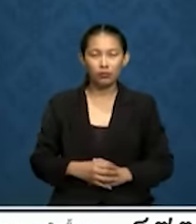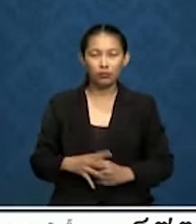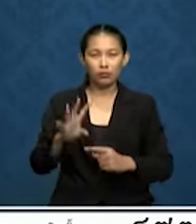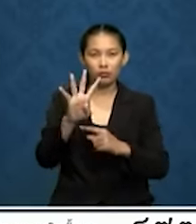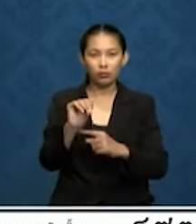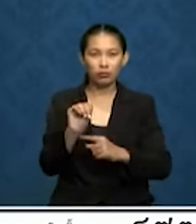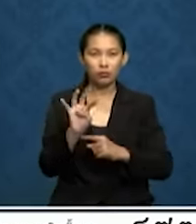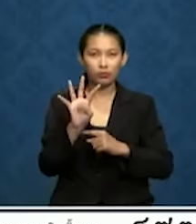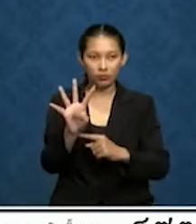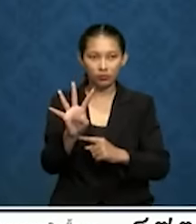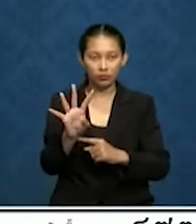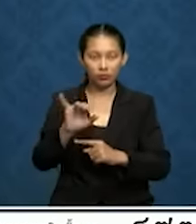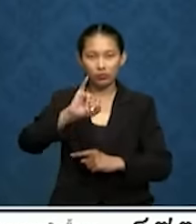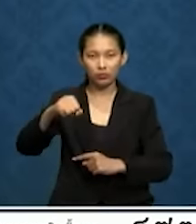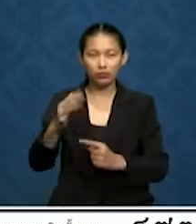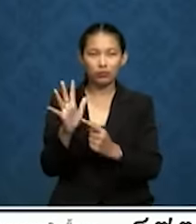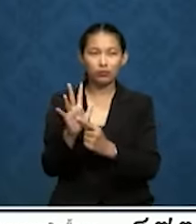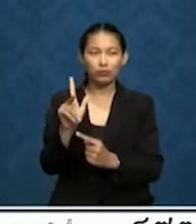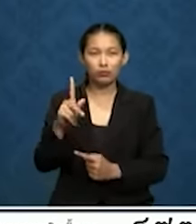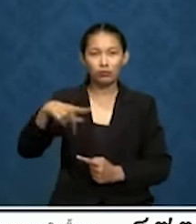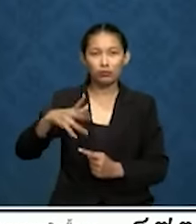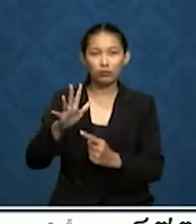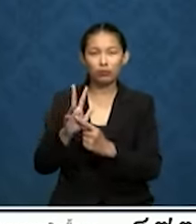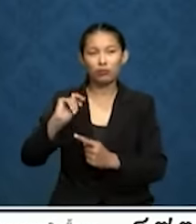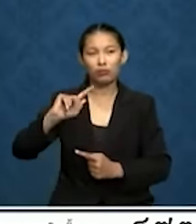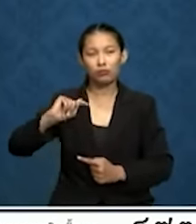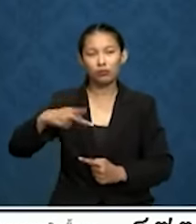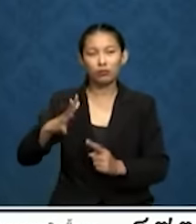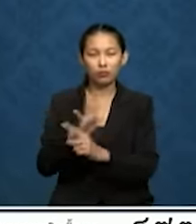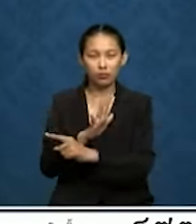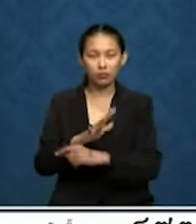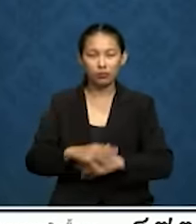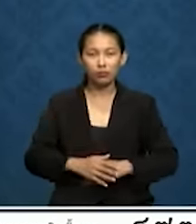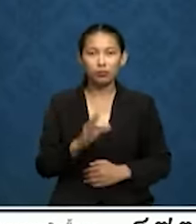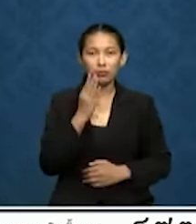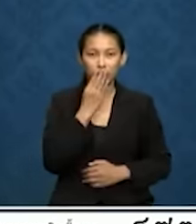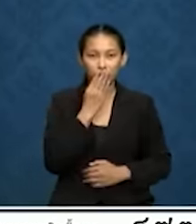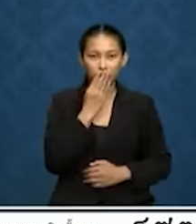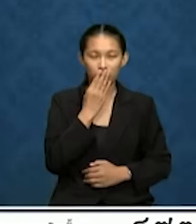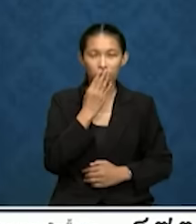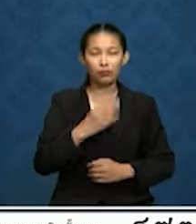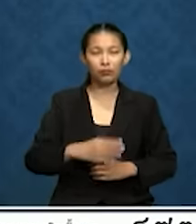44นายจักรพันธ์ปิยพรไพบูลย ์งดออกเสียงครับ